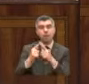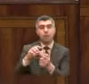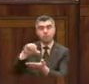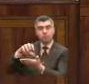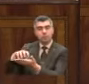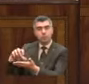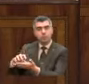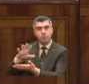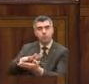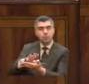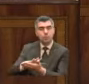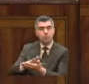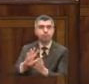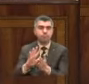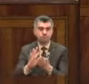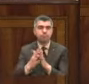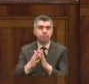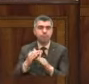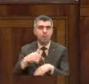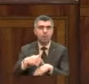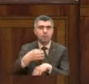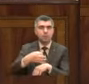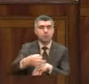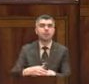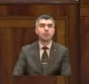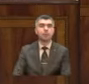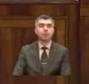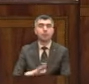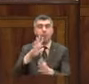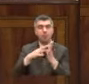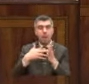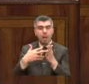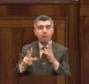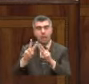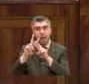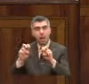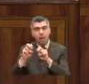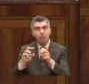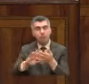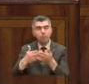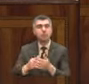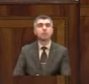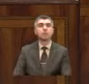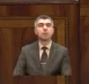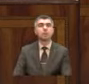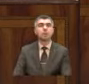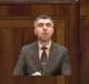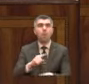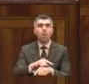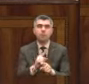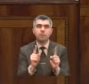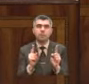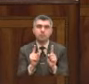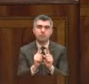بالمملكة، بعضها أنجز وبعضها قيد الإنجاز، ثم برنامج ديال المراقبة وديال الرصد كما قلت مرة أخرى. يعني الوقت لا يسمح لي، لا